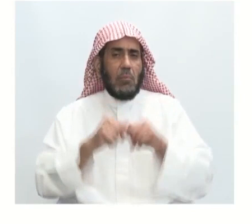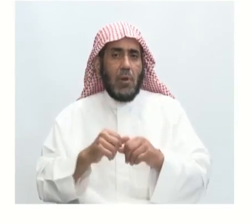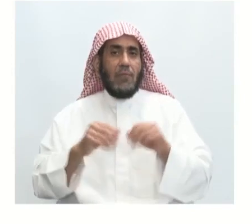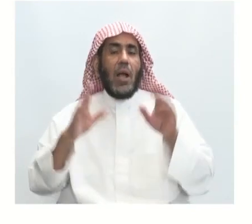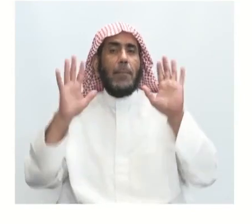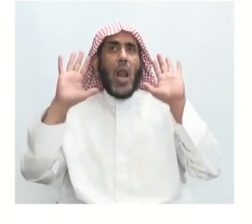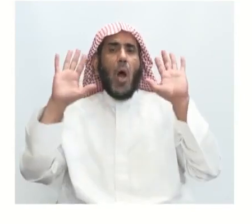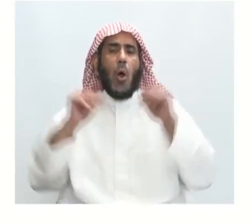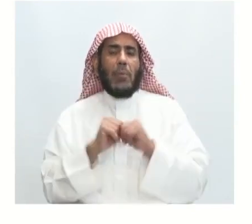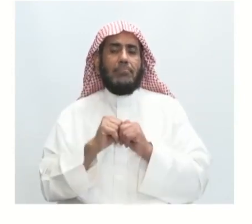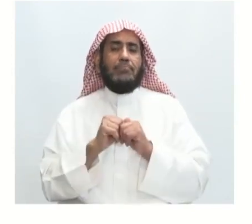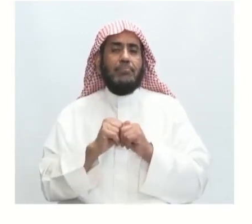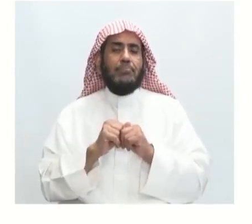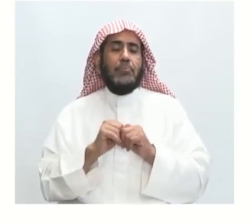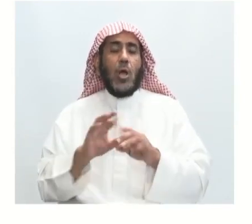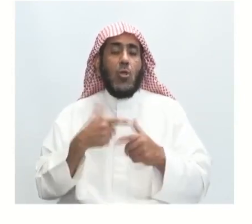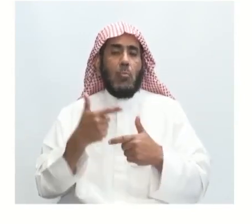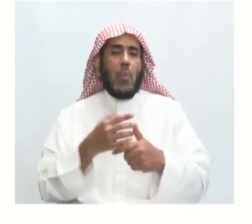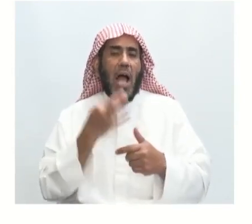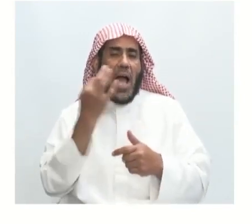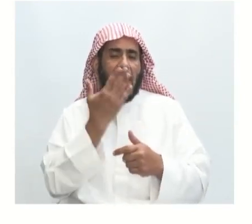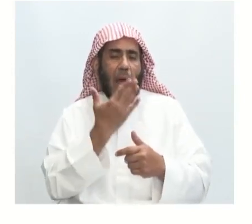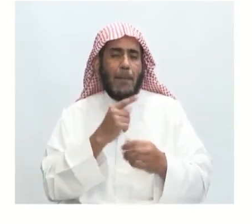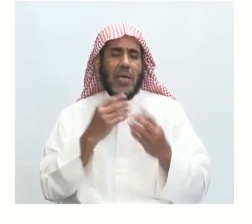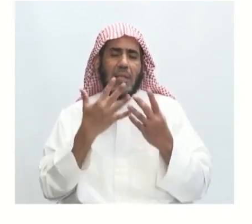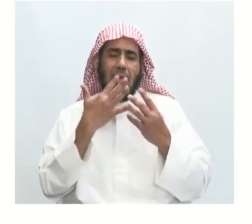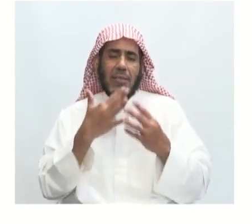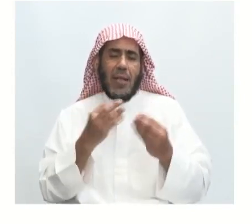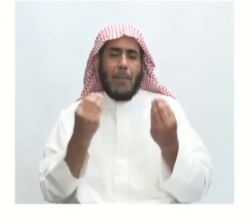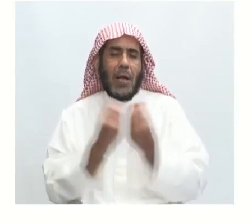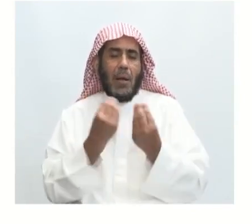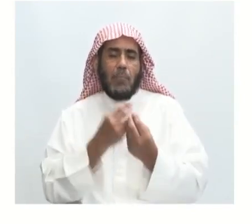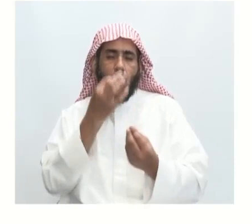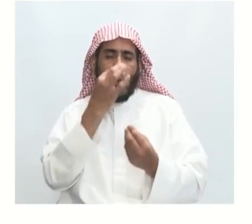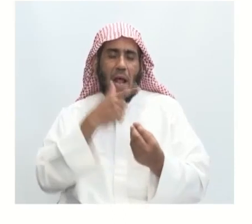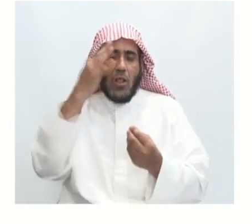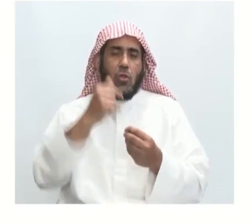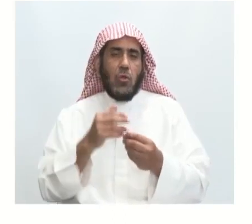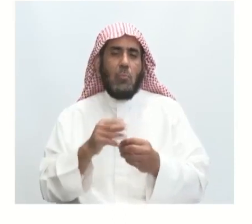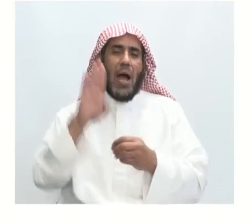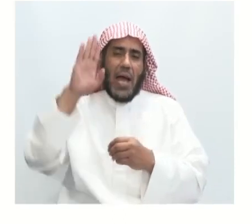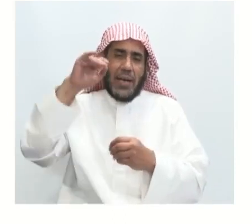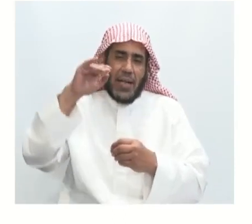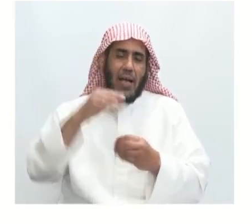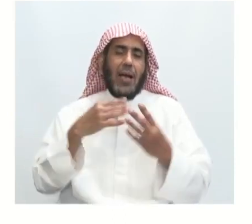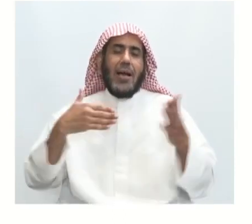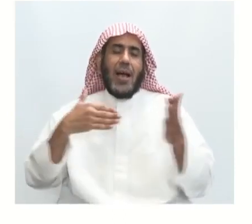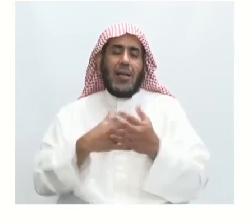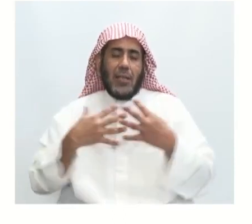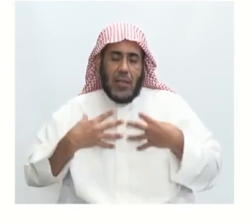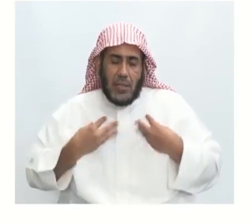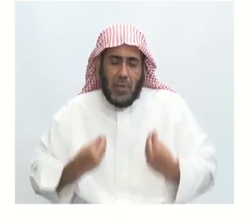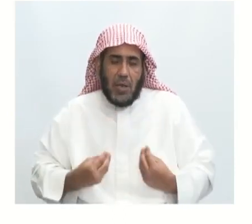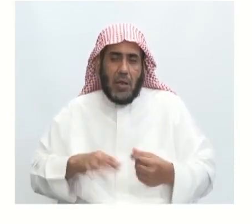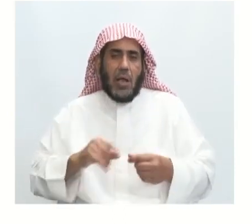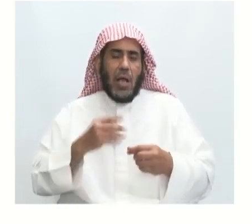فكبر ثم اقرا ما تيسر معك من القران ثم اركع حتى تطمئن راكعا وهذا